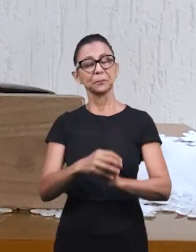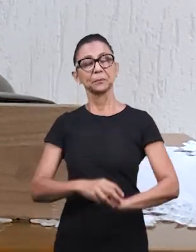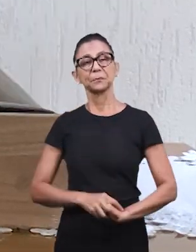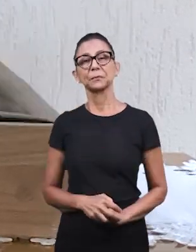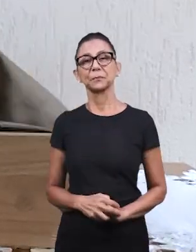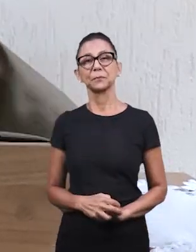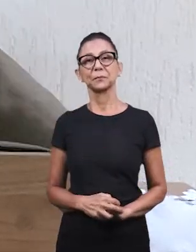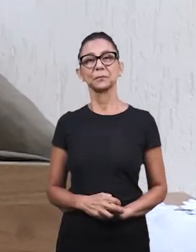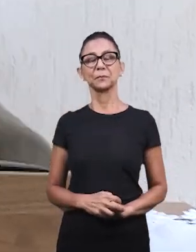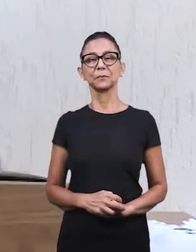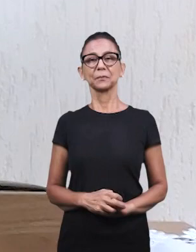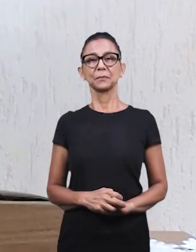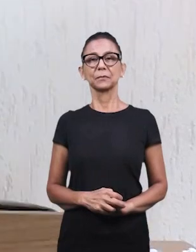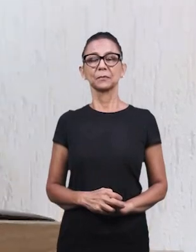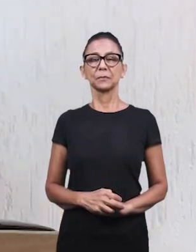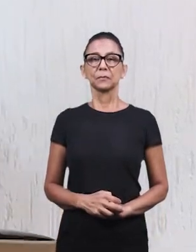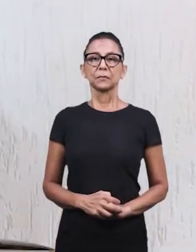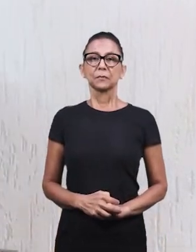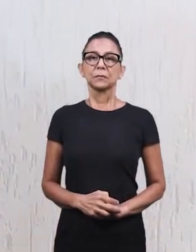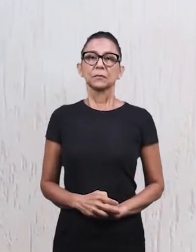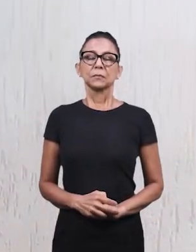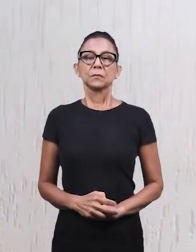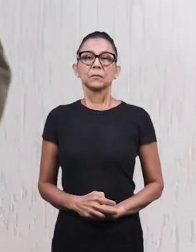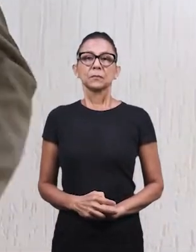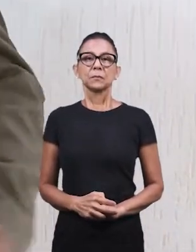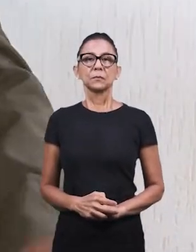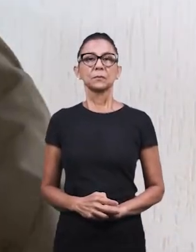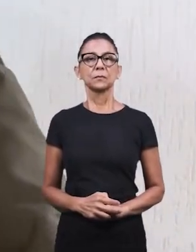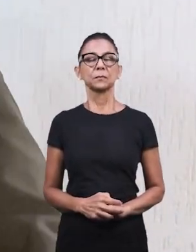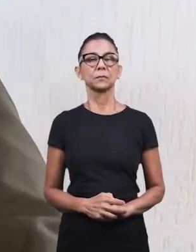Во имя Господа Иисуса мы молимся. Аминь.